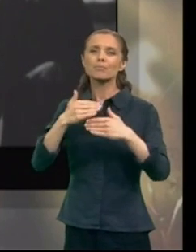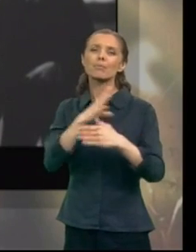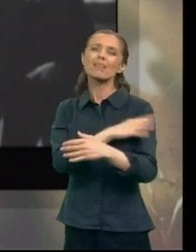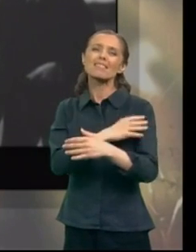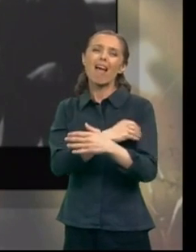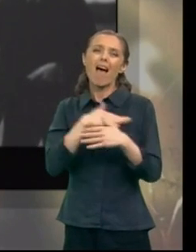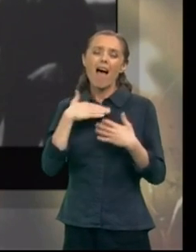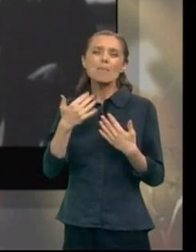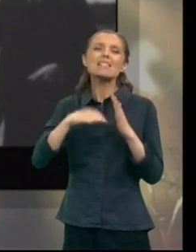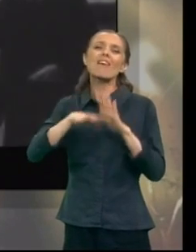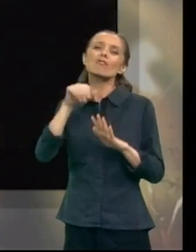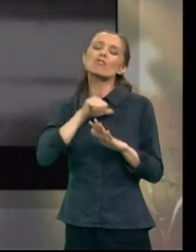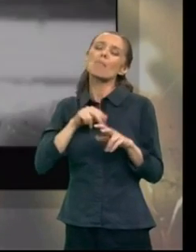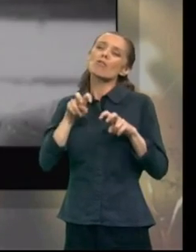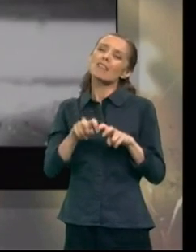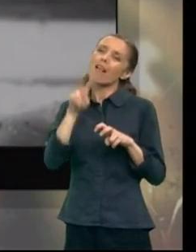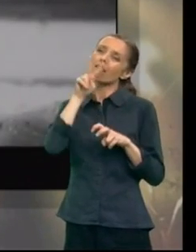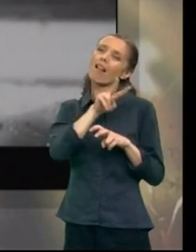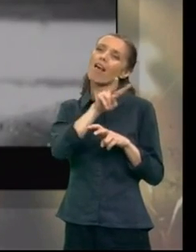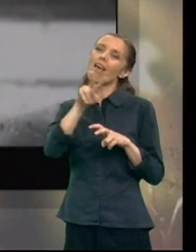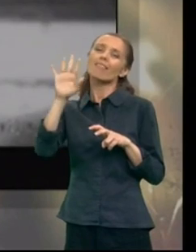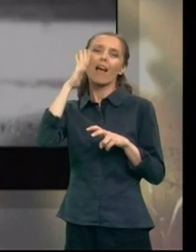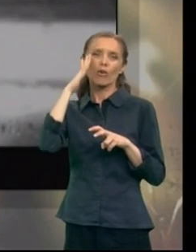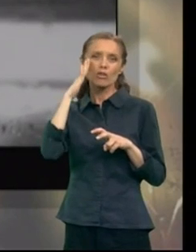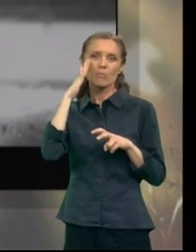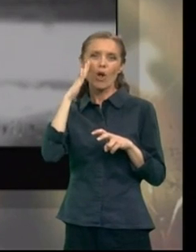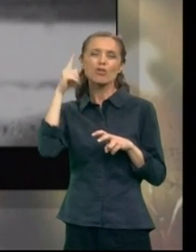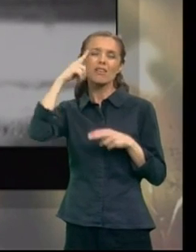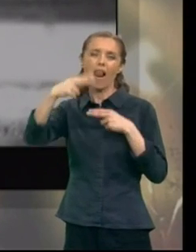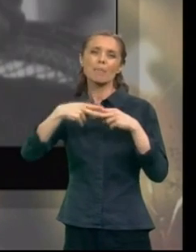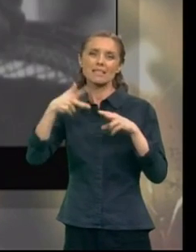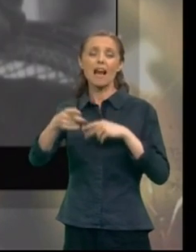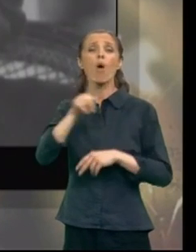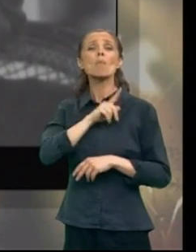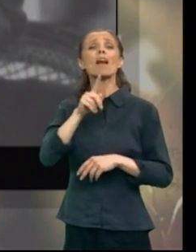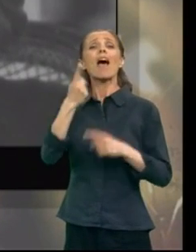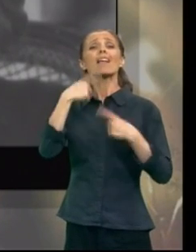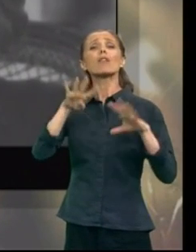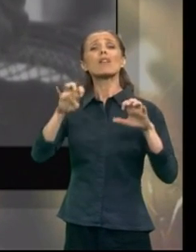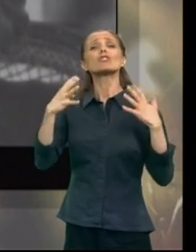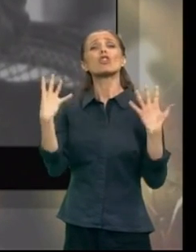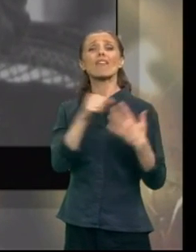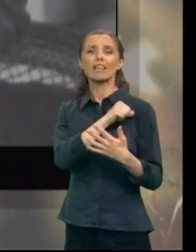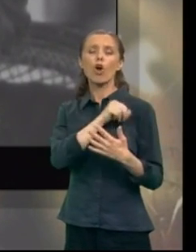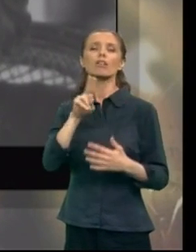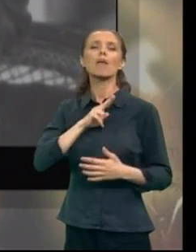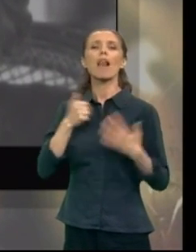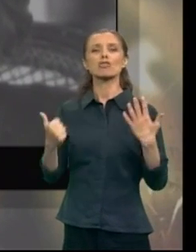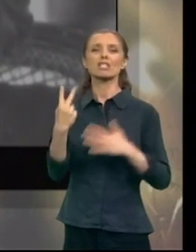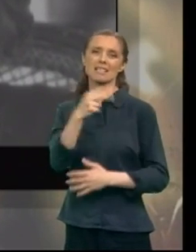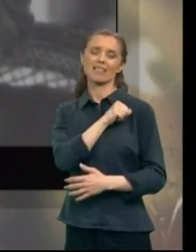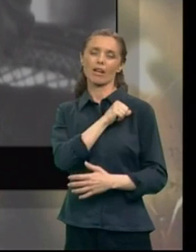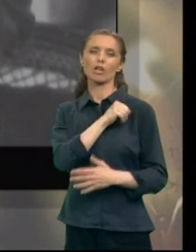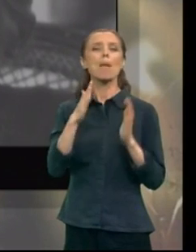kroz prozor svoje kancelarije. Znala je da se bliži kraj. Umrla je 1909. godine u 62. godini života.